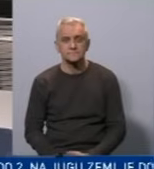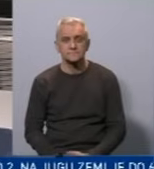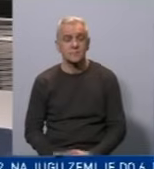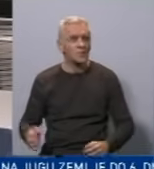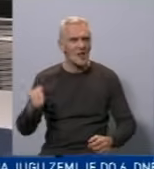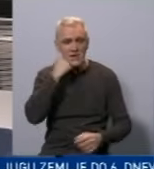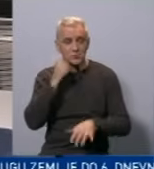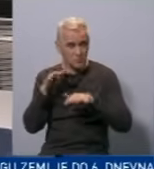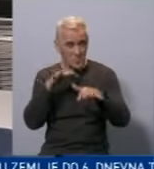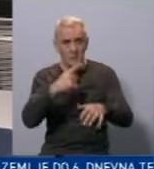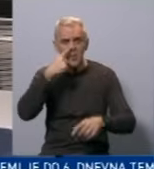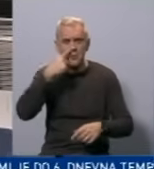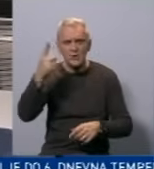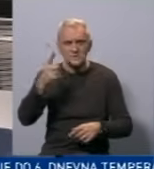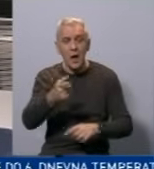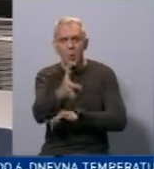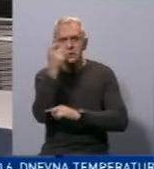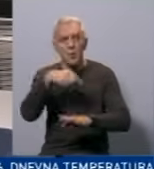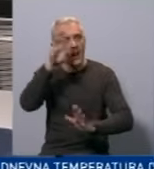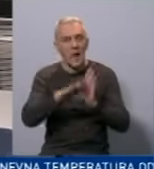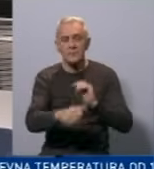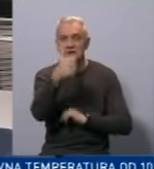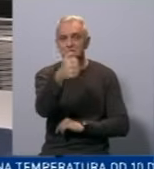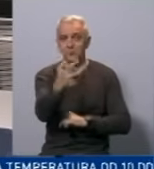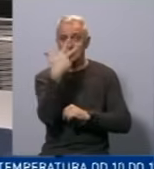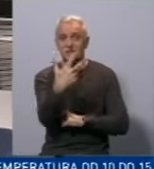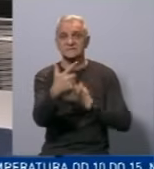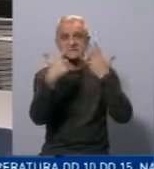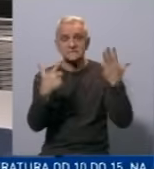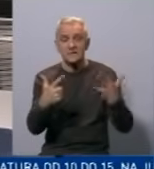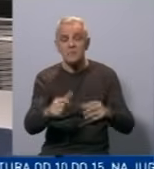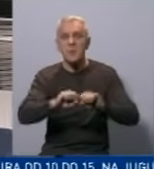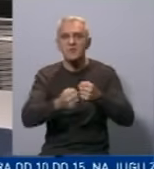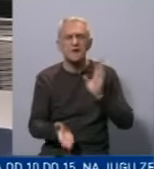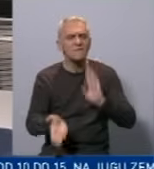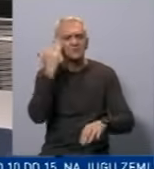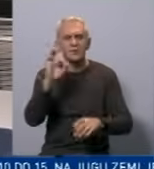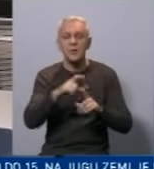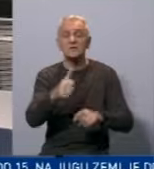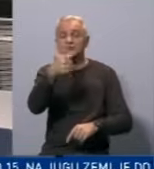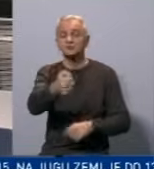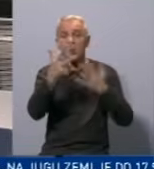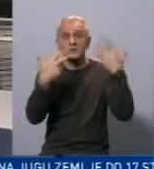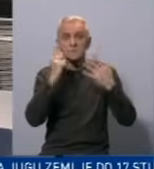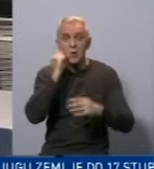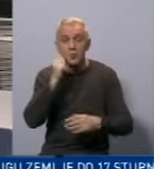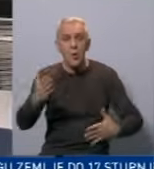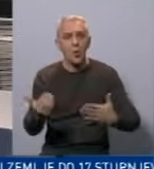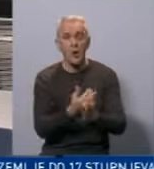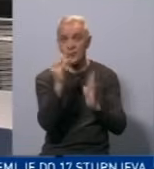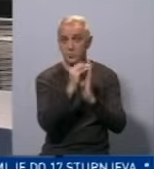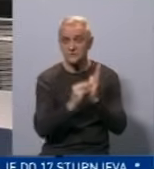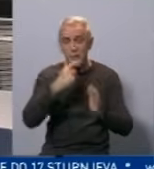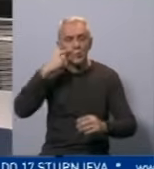U terorističkom napadu u Moskvi ubijeno je najmanje 137, a povrijeđeno više od 180 ljudi, novi su podaci